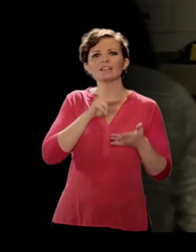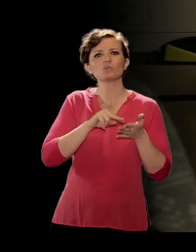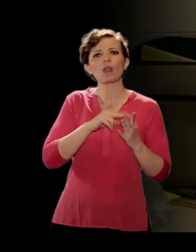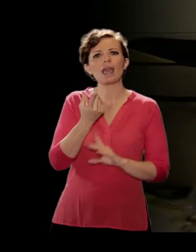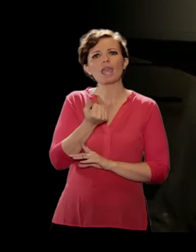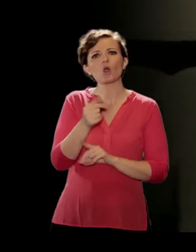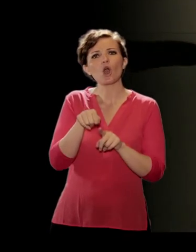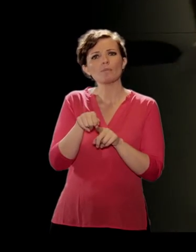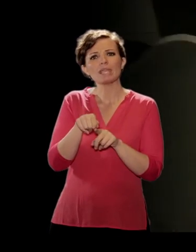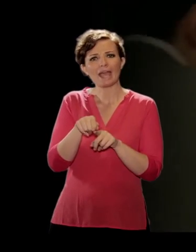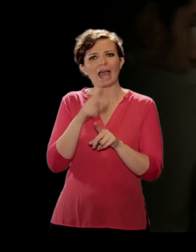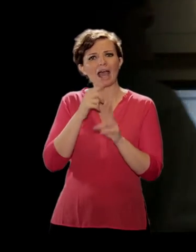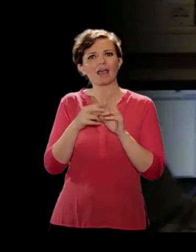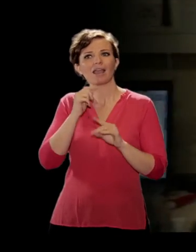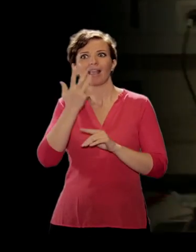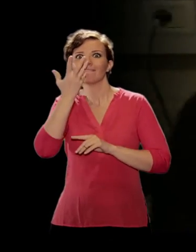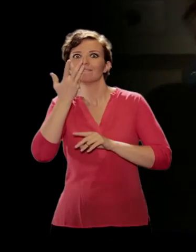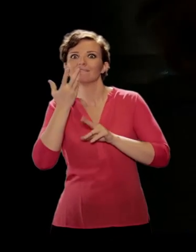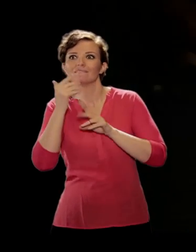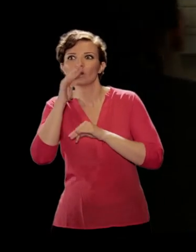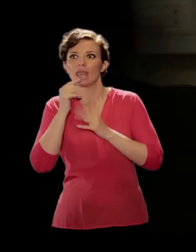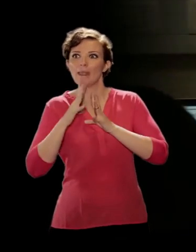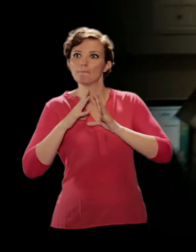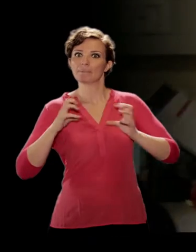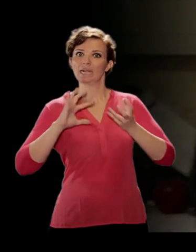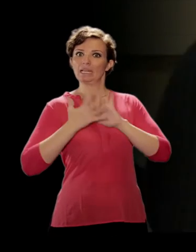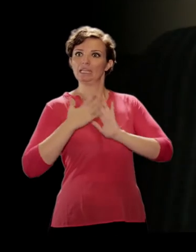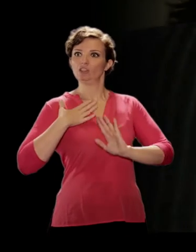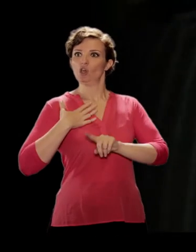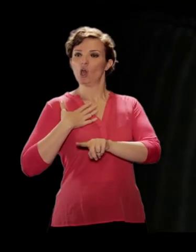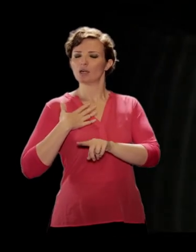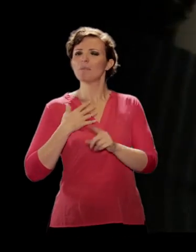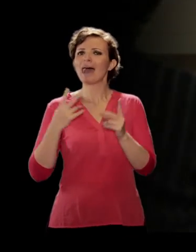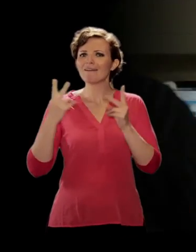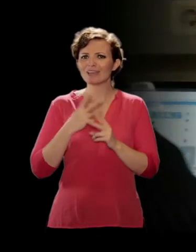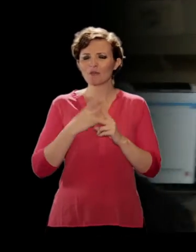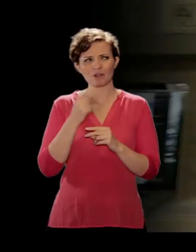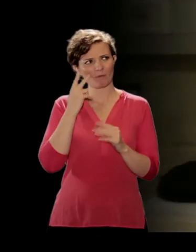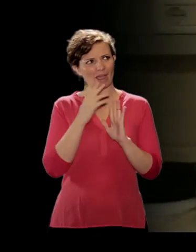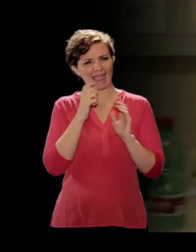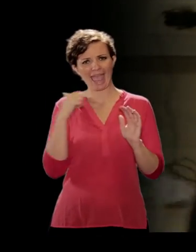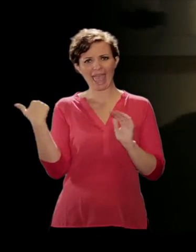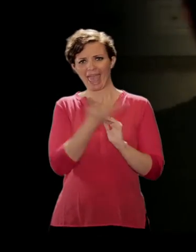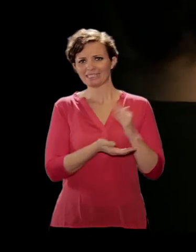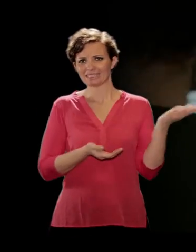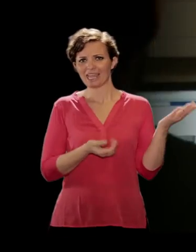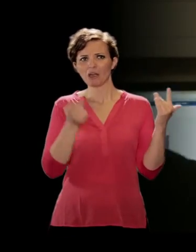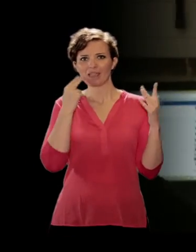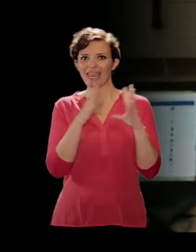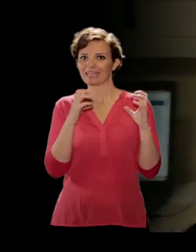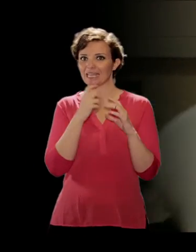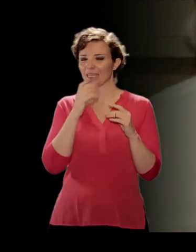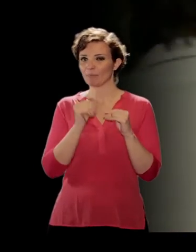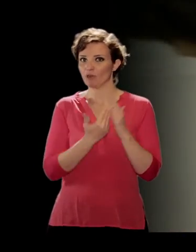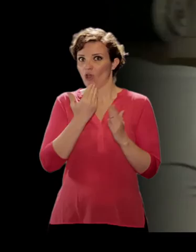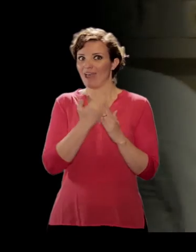di economia che tendono ad avere ambizioni imprenditoriali. In realtà se guardiamo all'estero vediamo che le aziende più